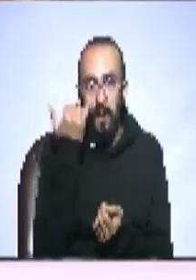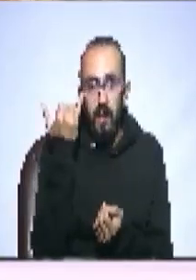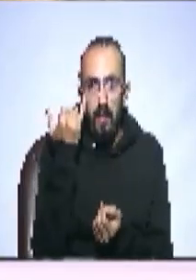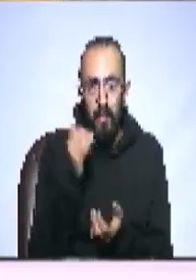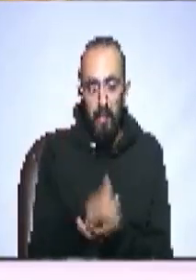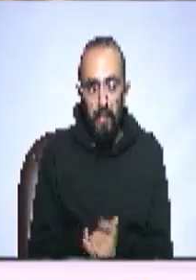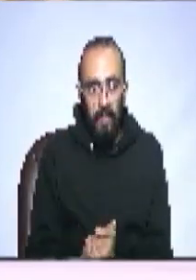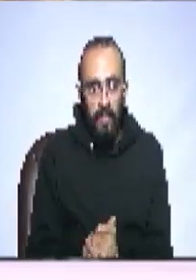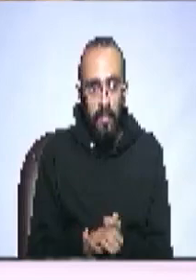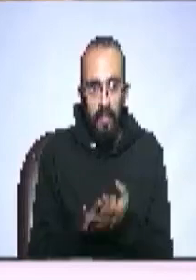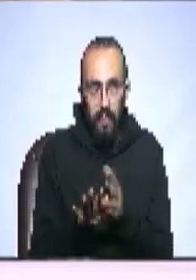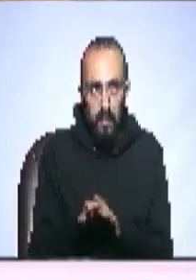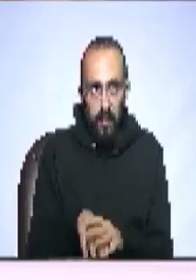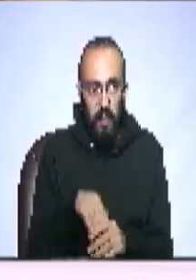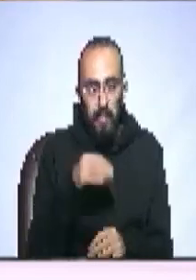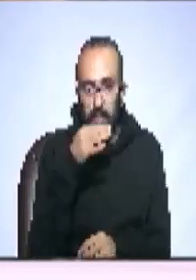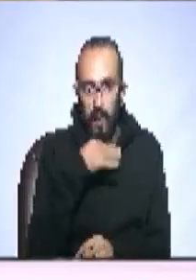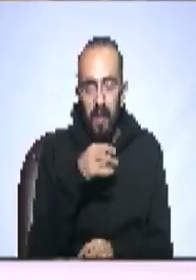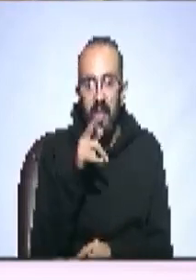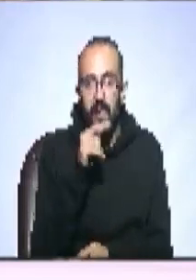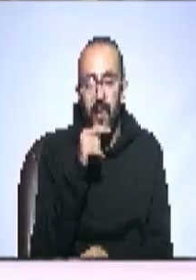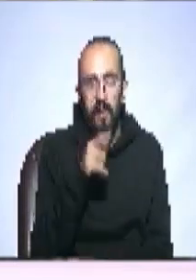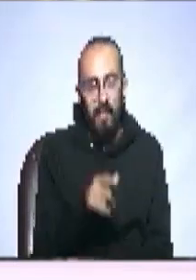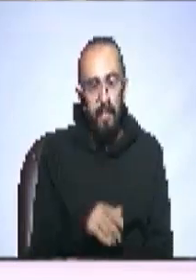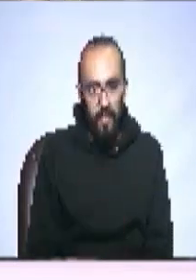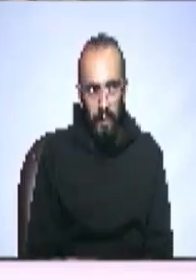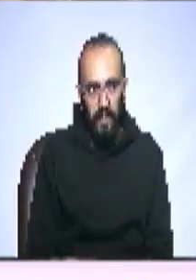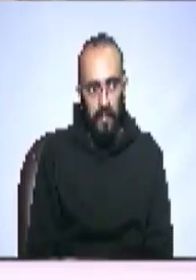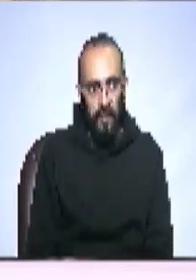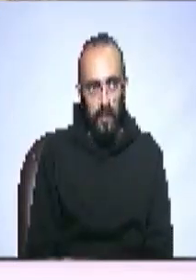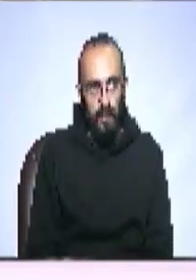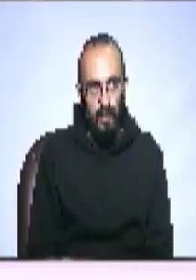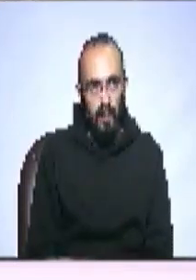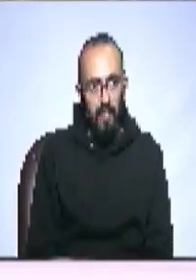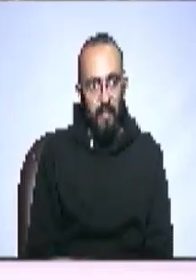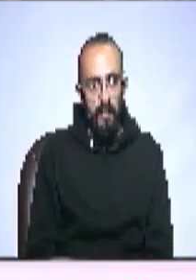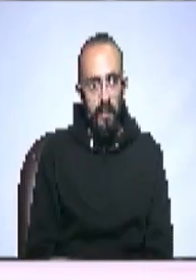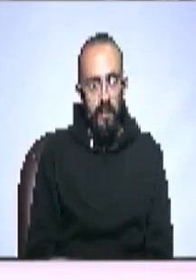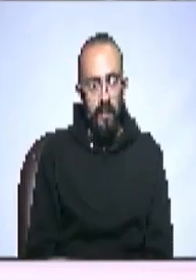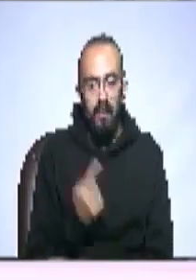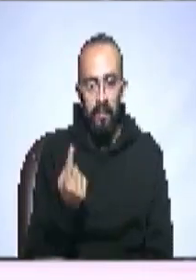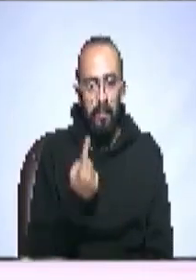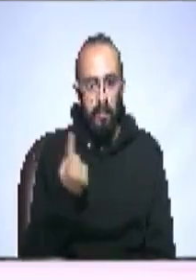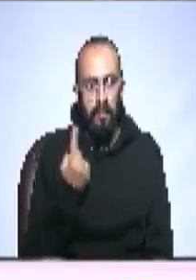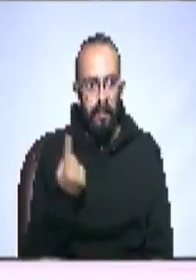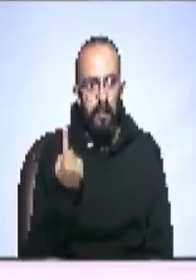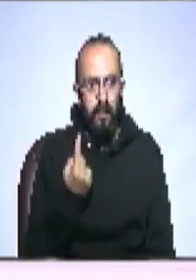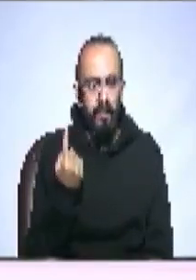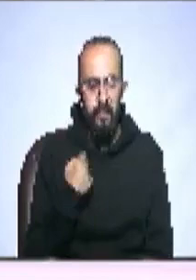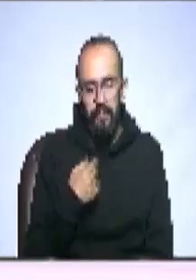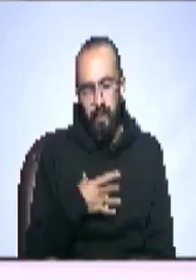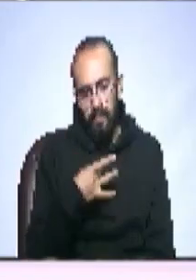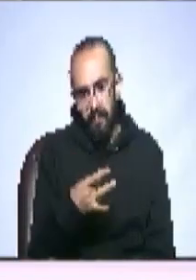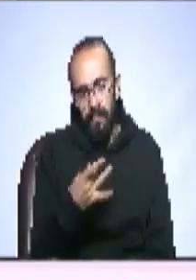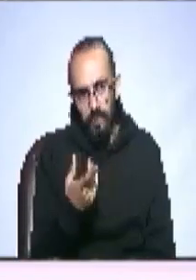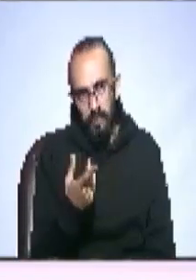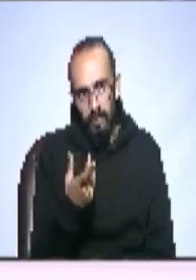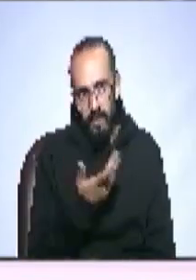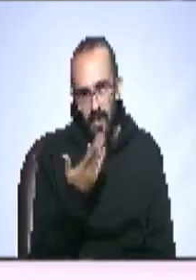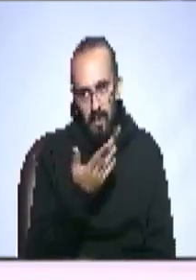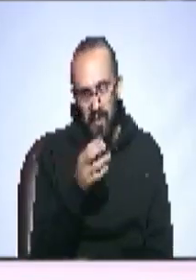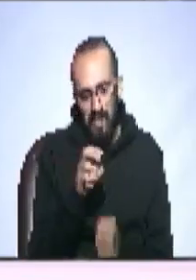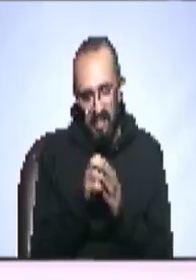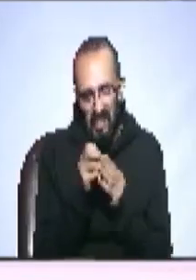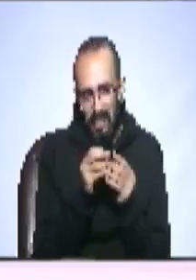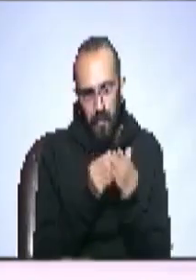ان العسل بقى كده لون النسكافيه، اللبن بقى لون النسكافيه. بناخده بنضربه في الخلاط، انا بفضل اصفيه عشان القشر الرفيع ده ما